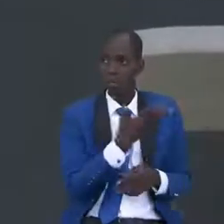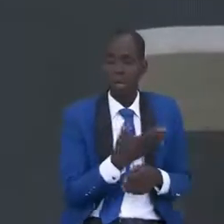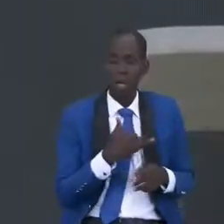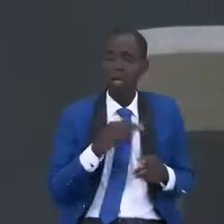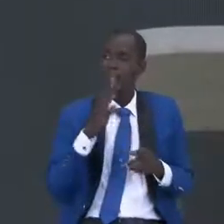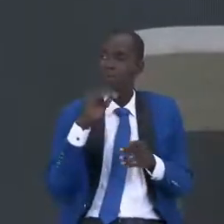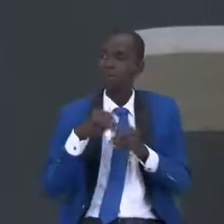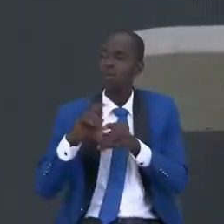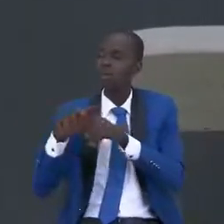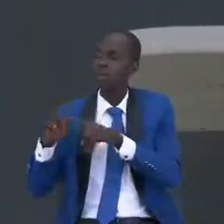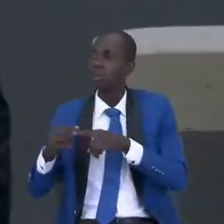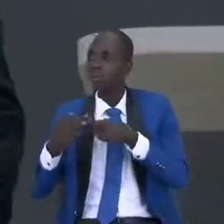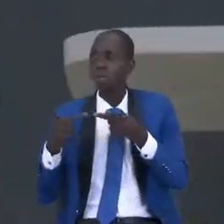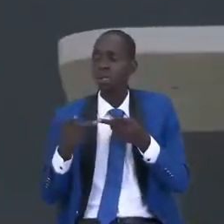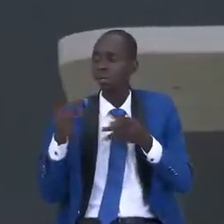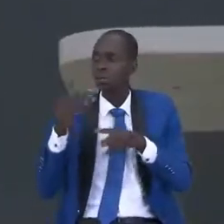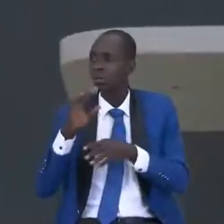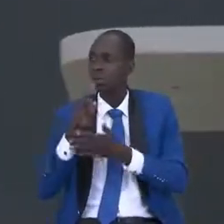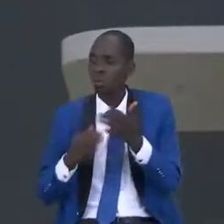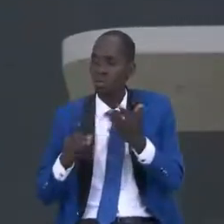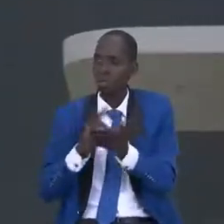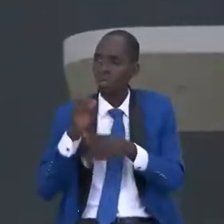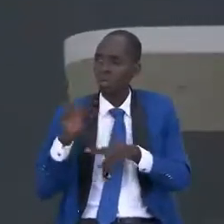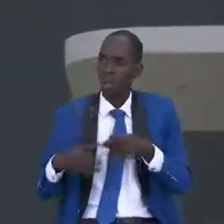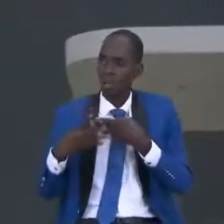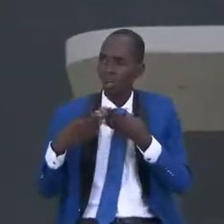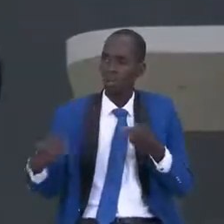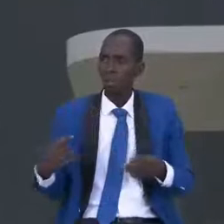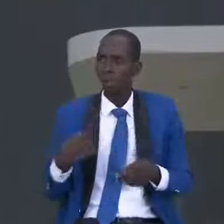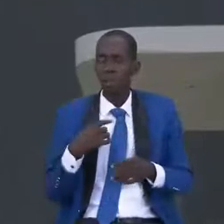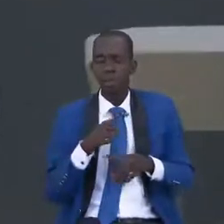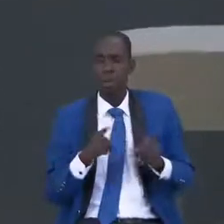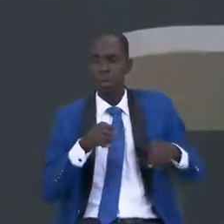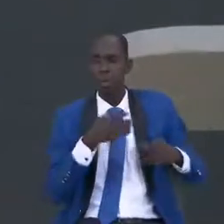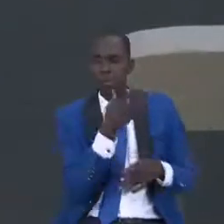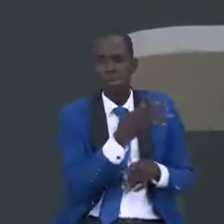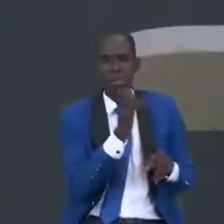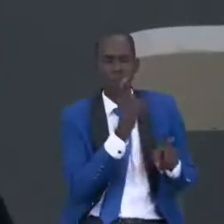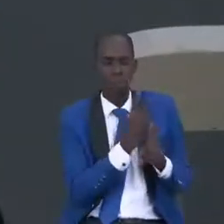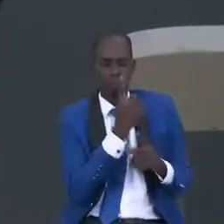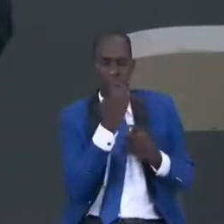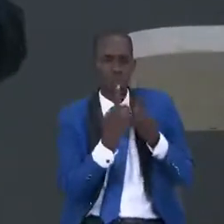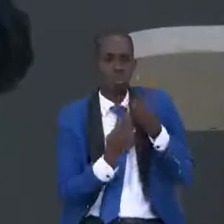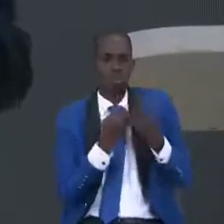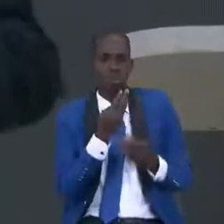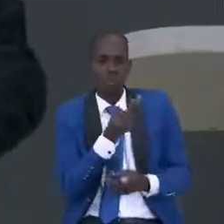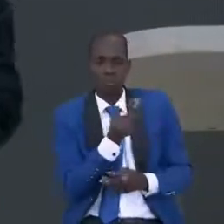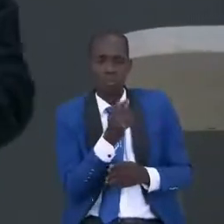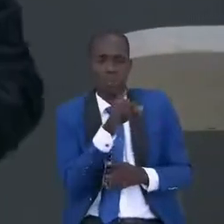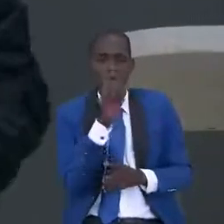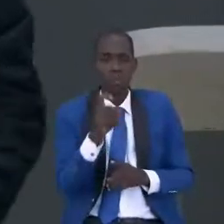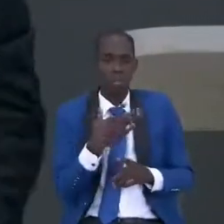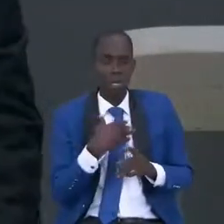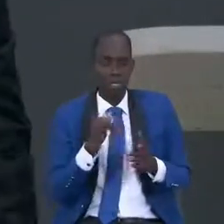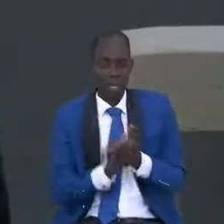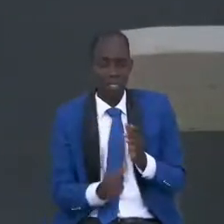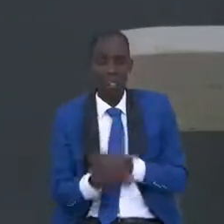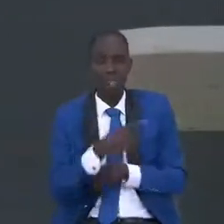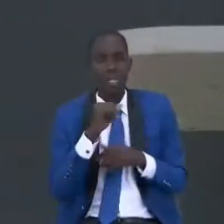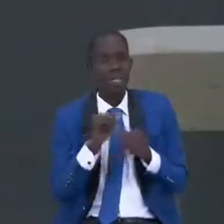pu régler ça. Il m'a seulement regardé et m'a posé quelques questions et m'a donné ceci. Et ce jour, tout est